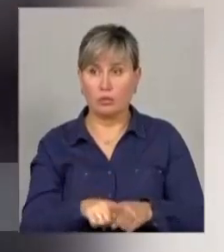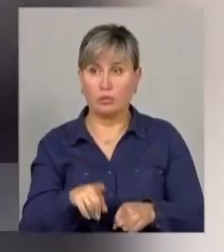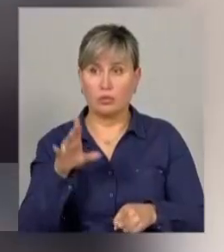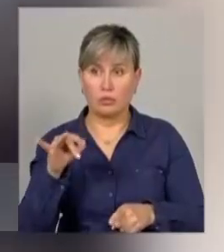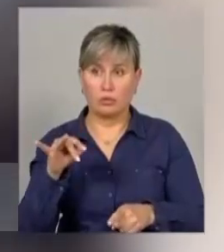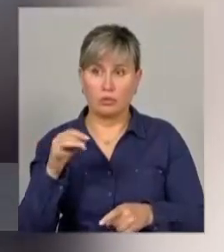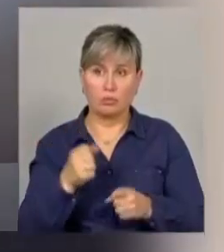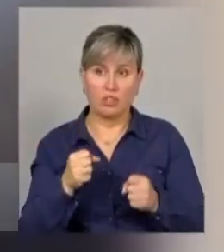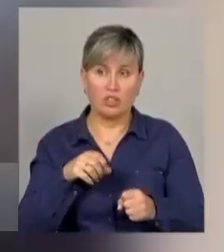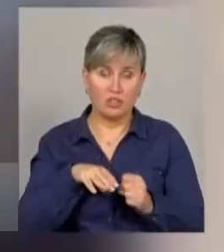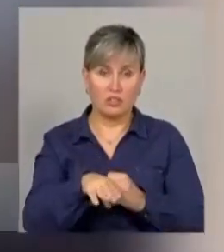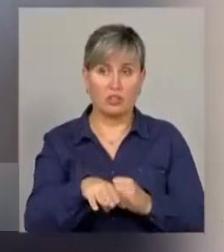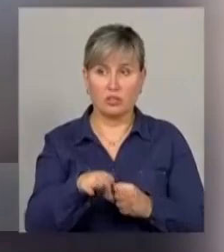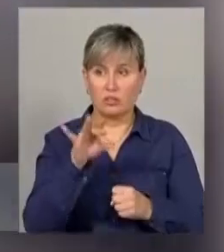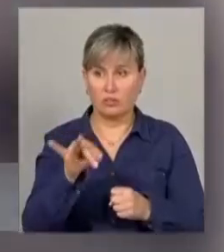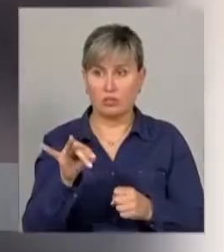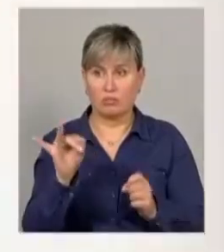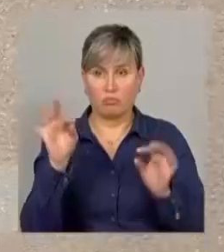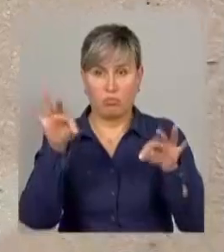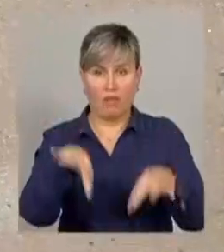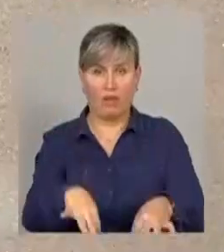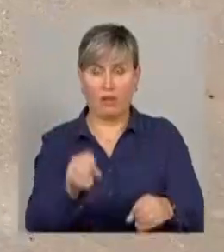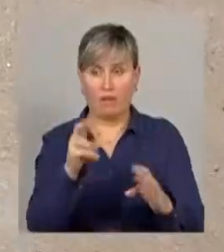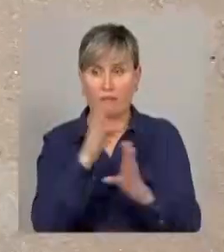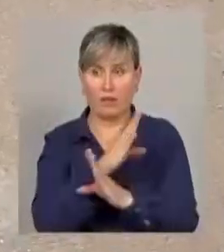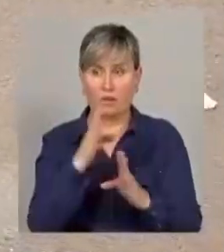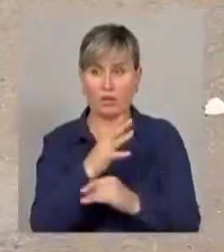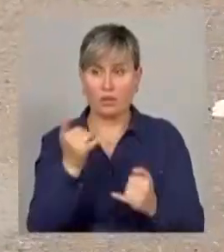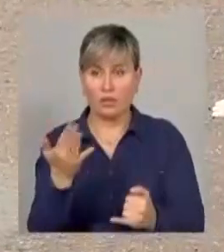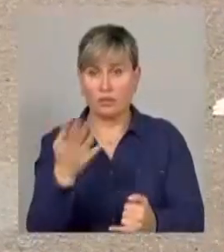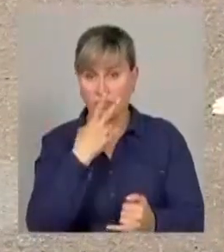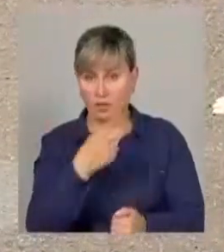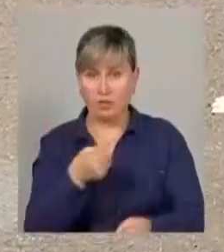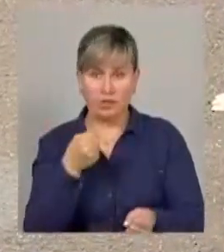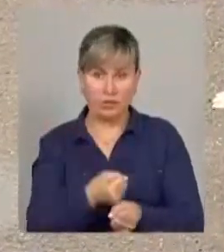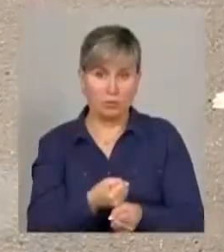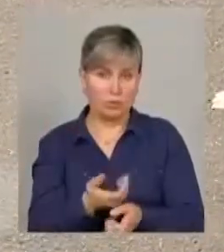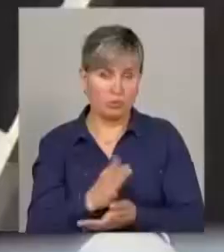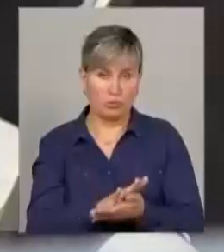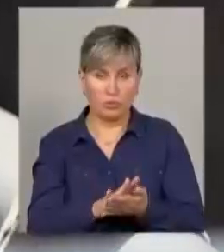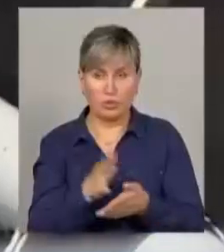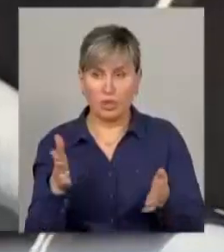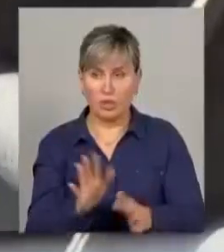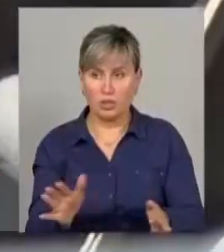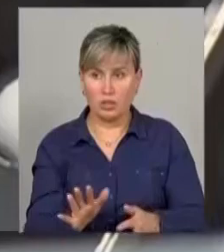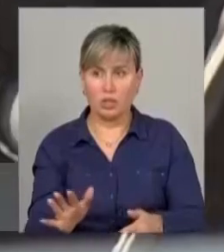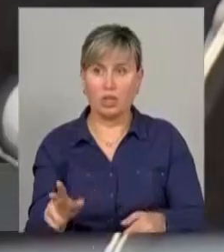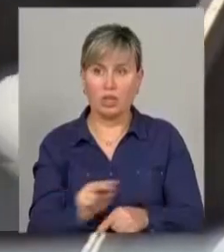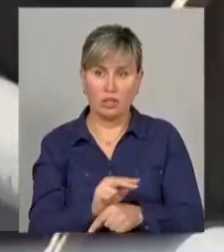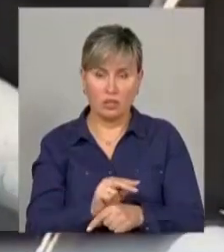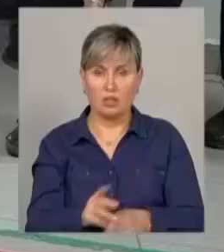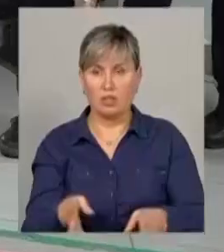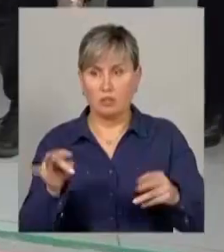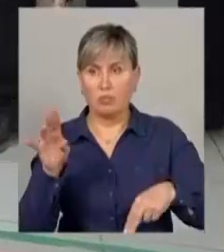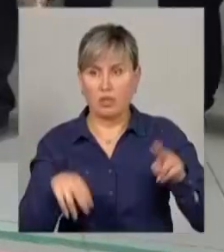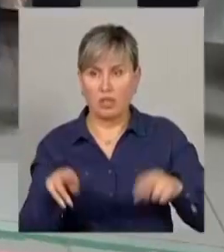в машину, и она буквально повисла на воздухе. Сейчас, как видите, последствий ДТП уже не осталось. Отбойники отремонтированы и даже